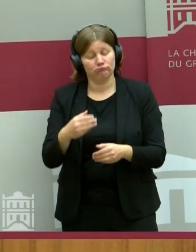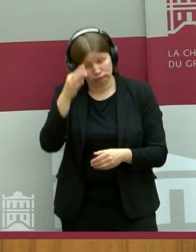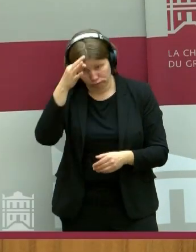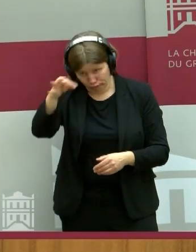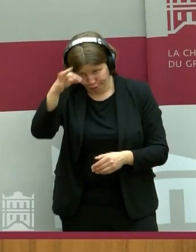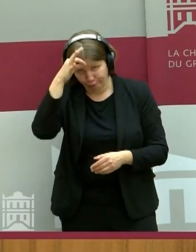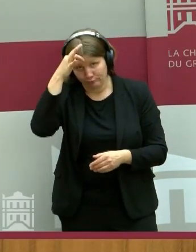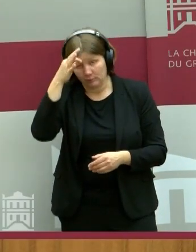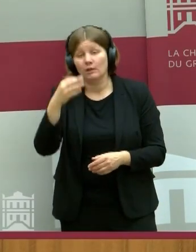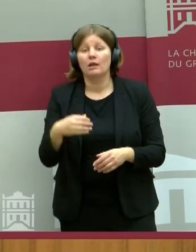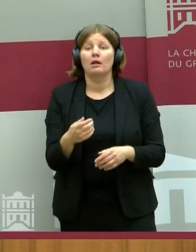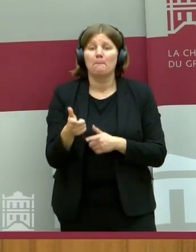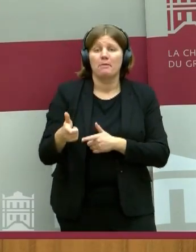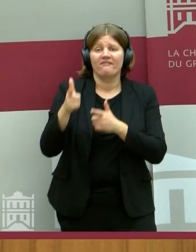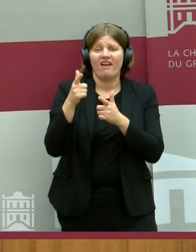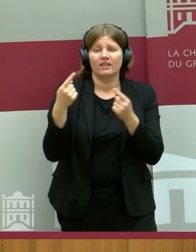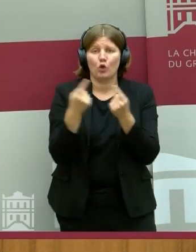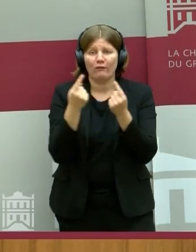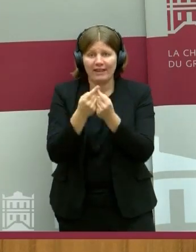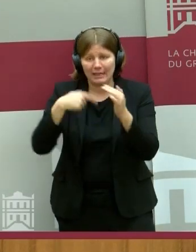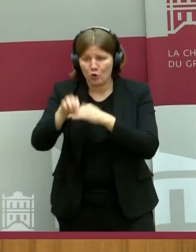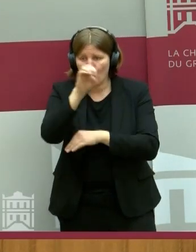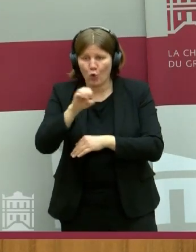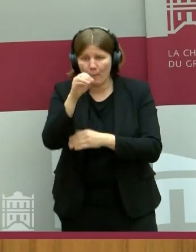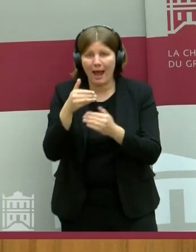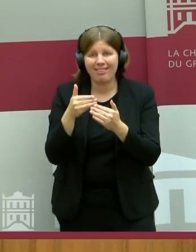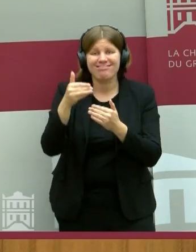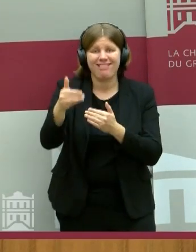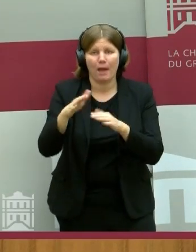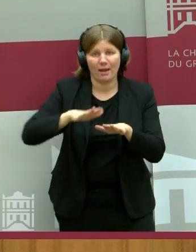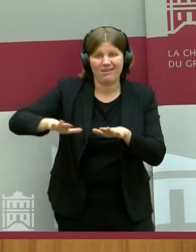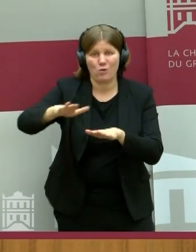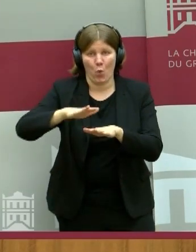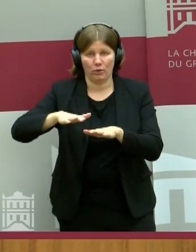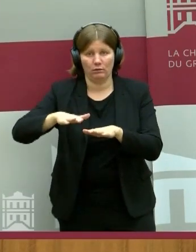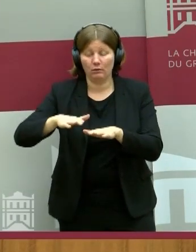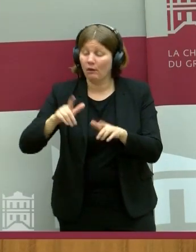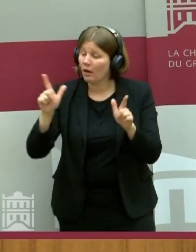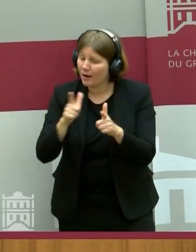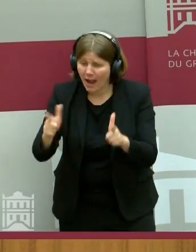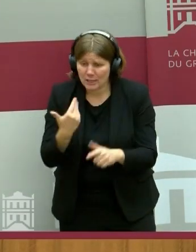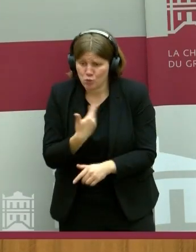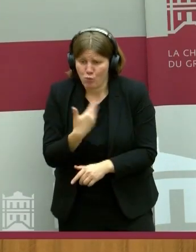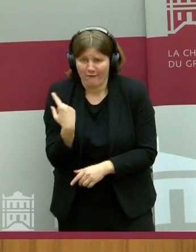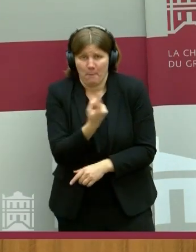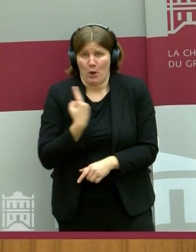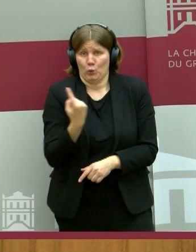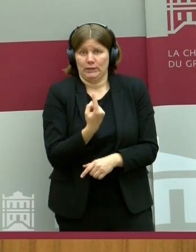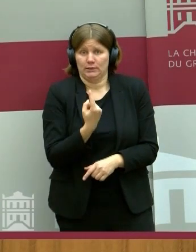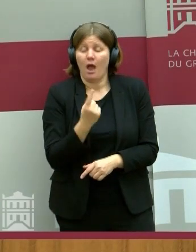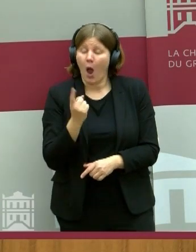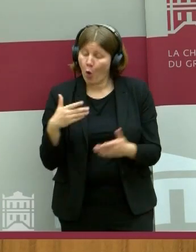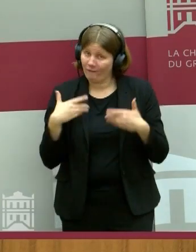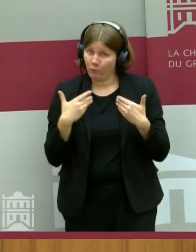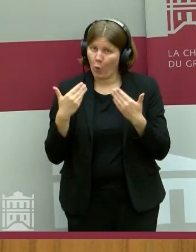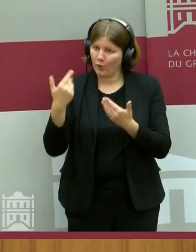einen bewaffneten Konflikt an Europa, in der Region, und das ist überhaupt kein Zweifel. Von unserer Seite nicht, und ich bin froh, auch von ihrer